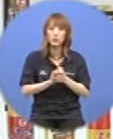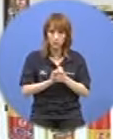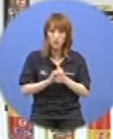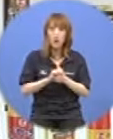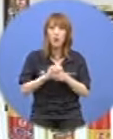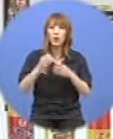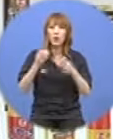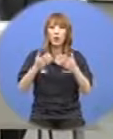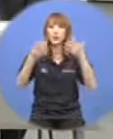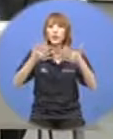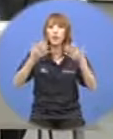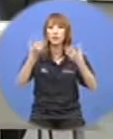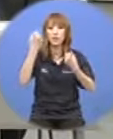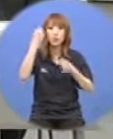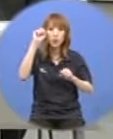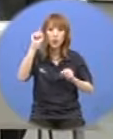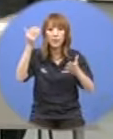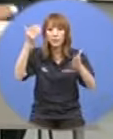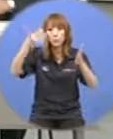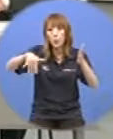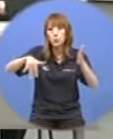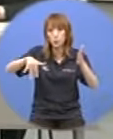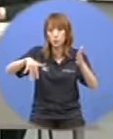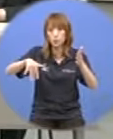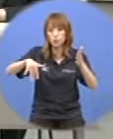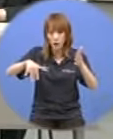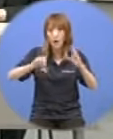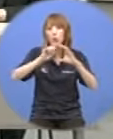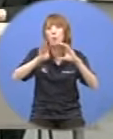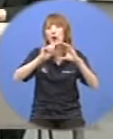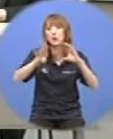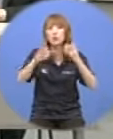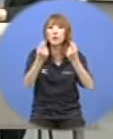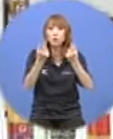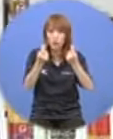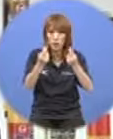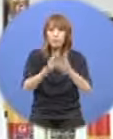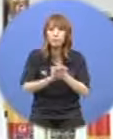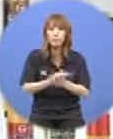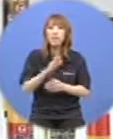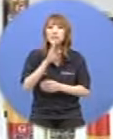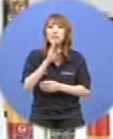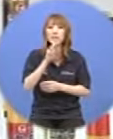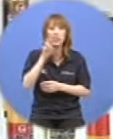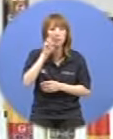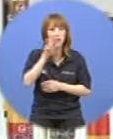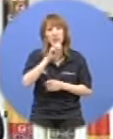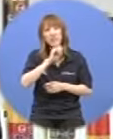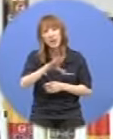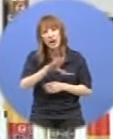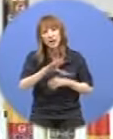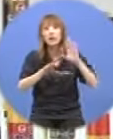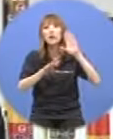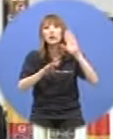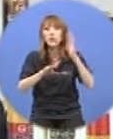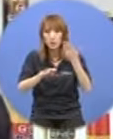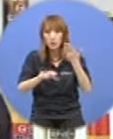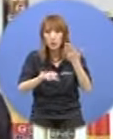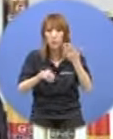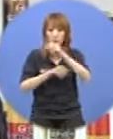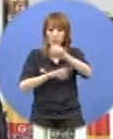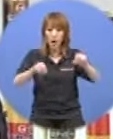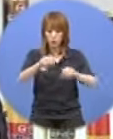に入ってくる、 そうです。ドラマをやってて途中で入ってくるわけですから。 確かにそういう要素もありますね。 実際は見たくないもんなんだけども、でもこっちと